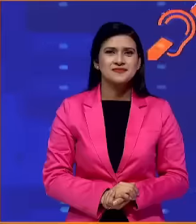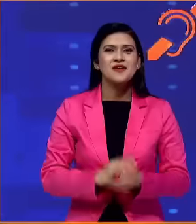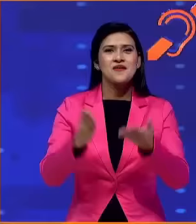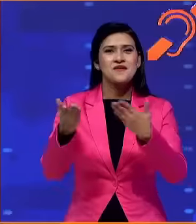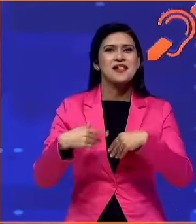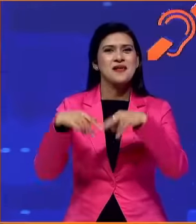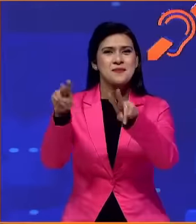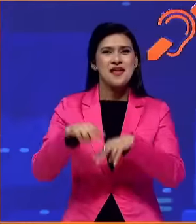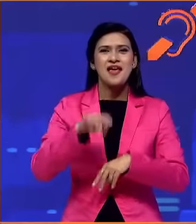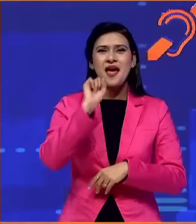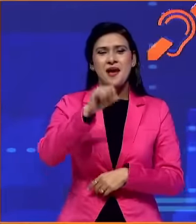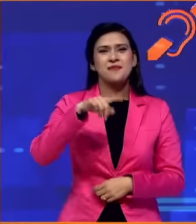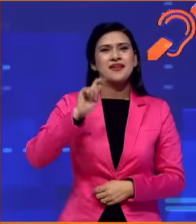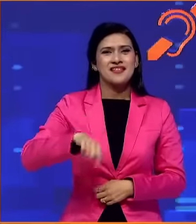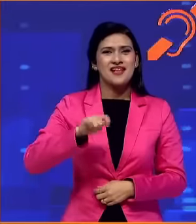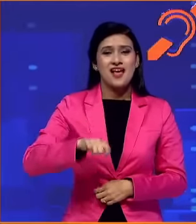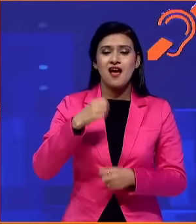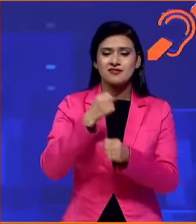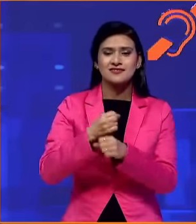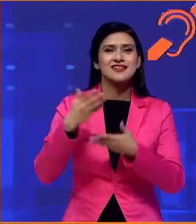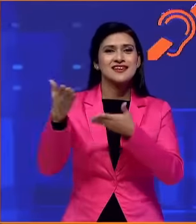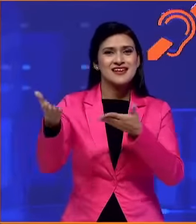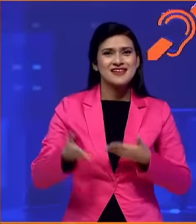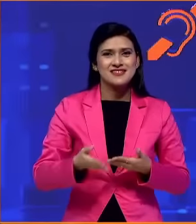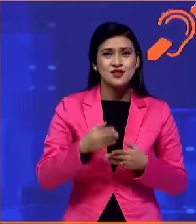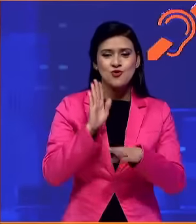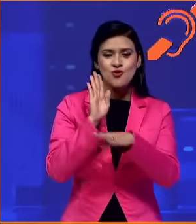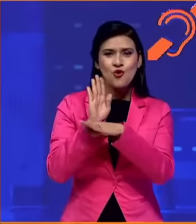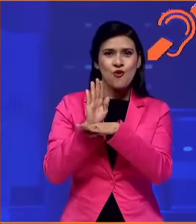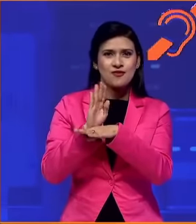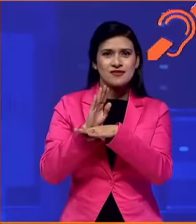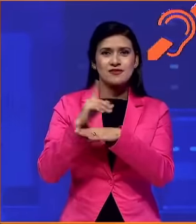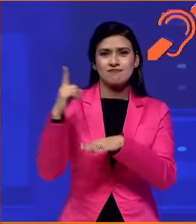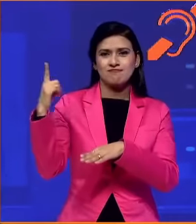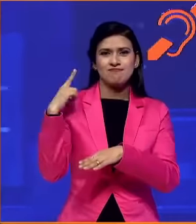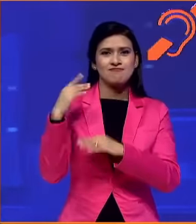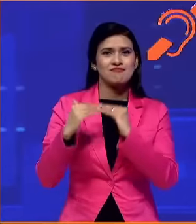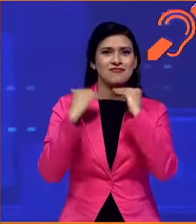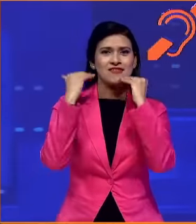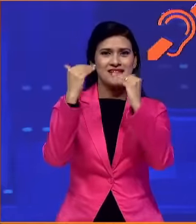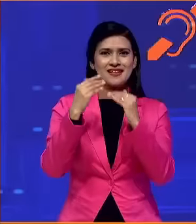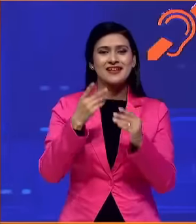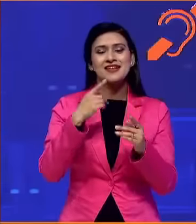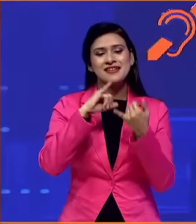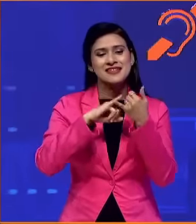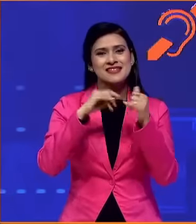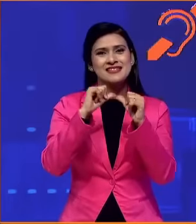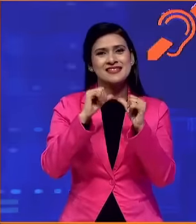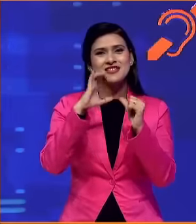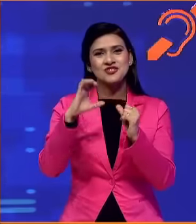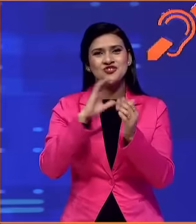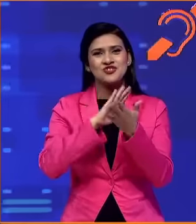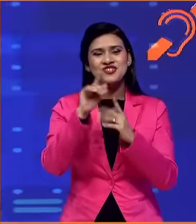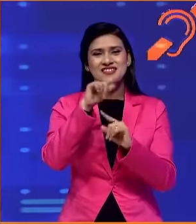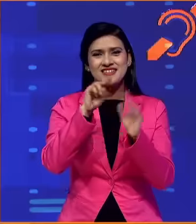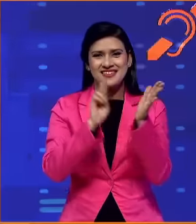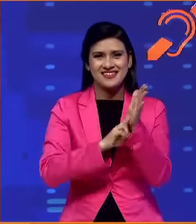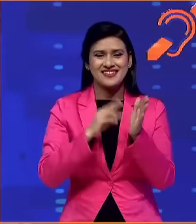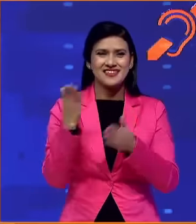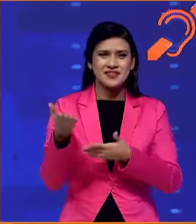वापसीपरस्वागतहै।आज'आप कीअदालत'मेंहमारेअतिथिकांग्रेसपार्टीके महासचिवसचिनपायलटहैं।'आपकीअदालत'मेंअगलाएपिसोड।